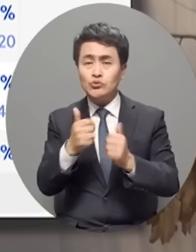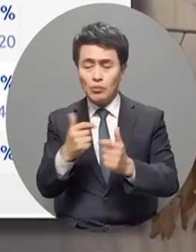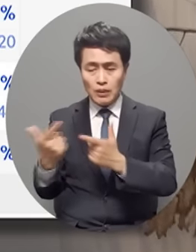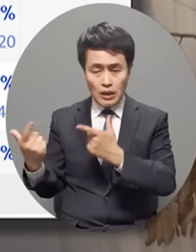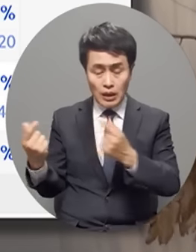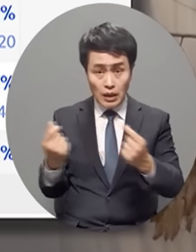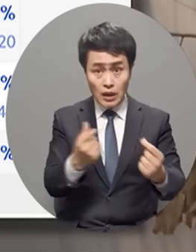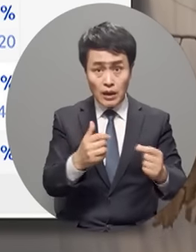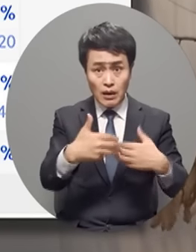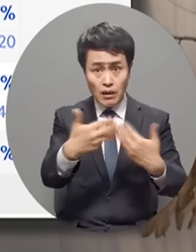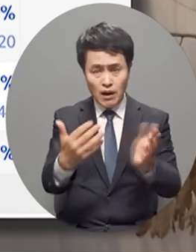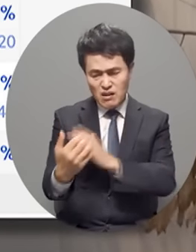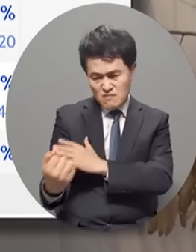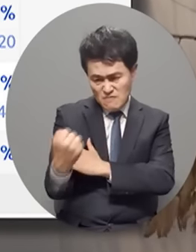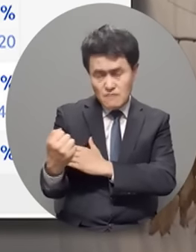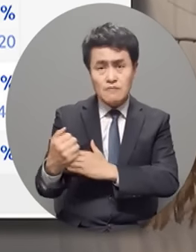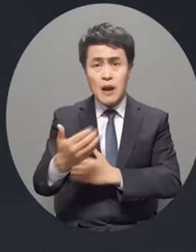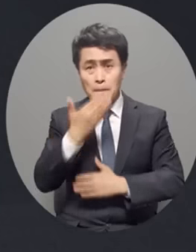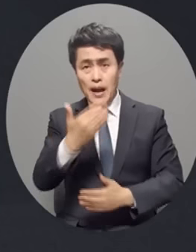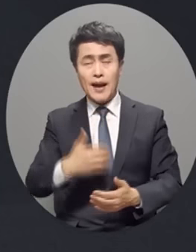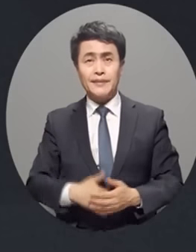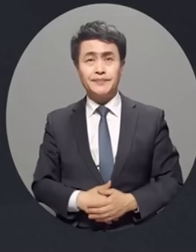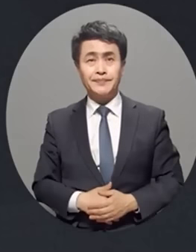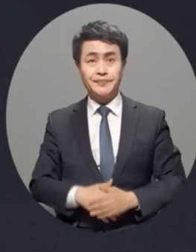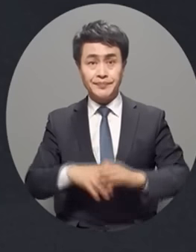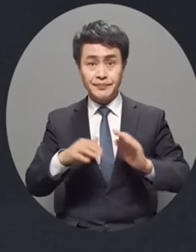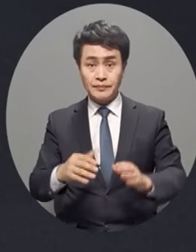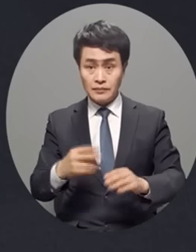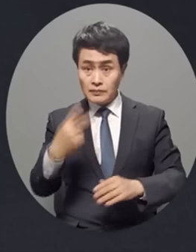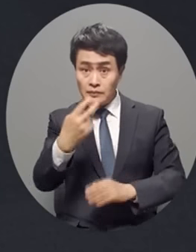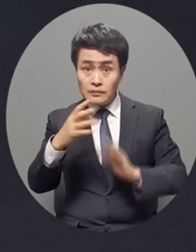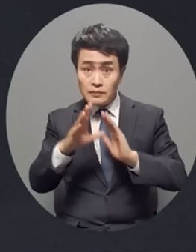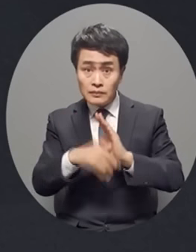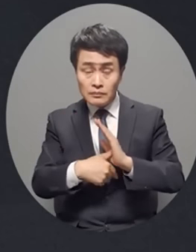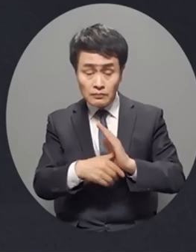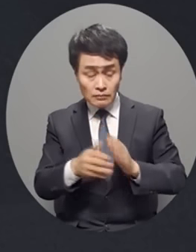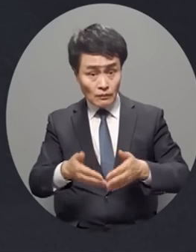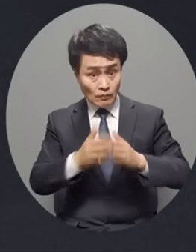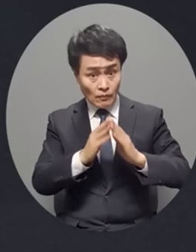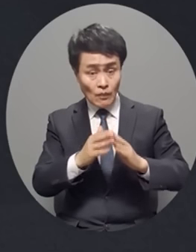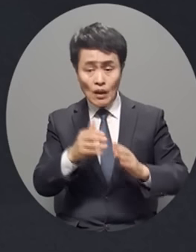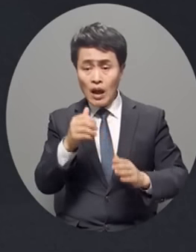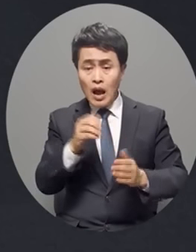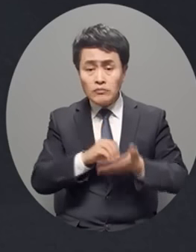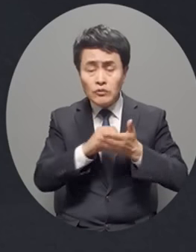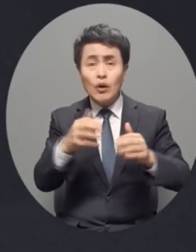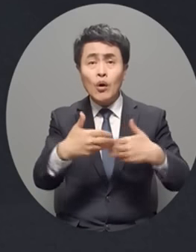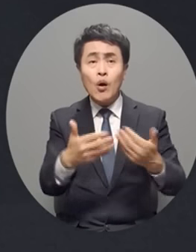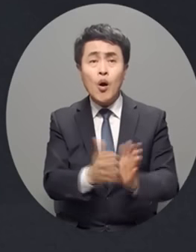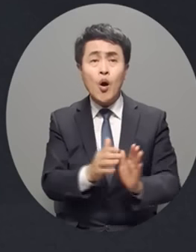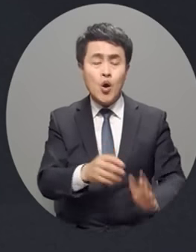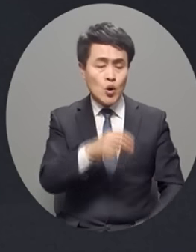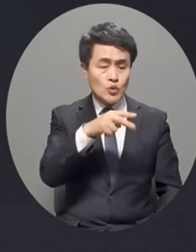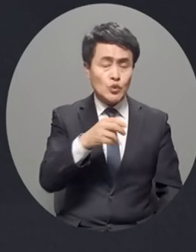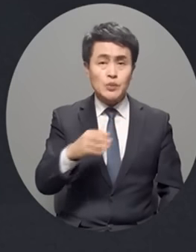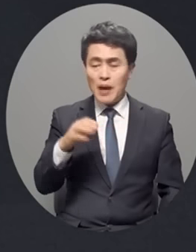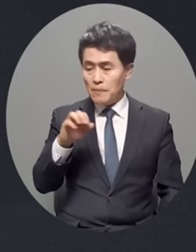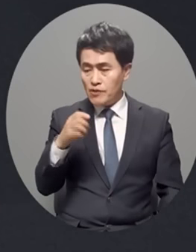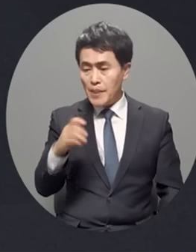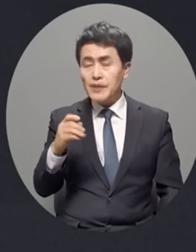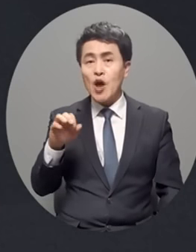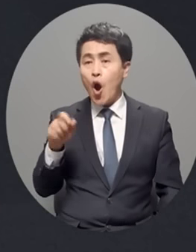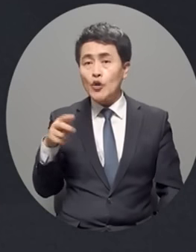그만큼 영향력이 막대해진 겁니다. 지난 2020년 상장 이후 하이브는 소스뮤직과 플레디스, 어도어 등을